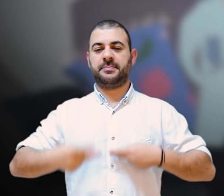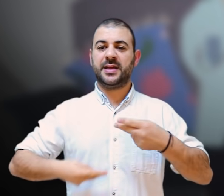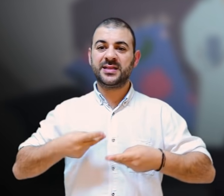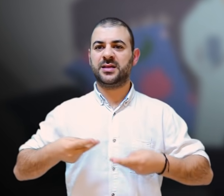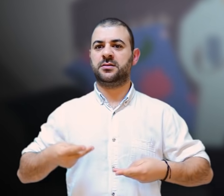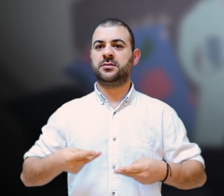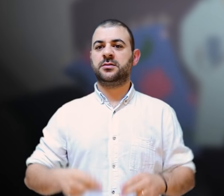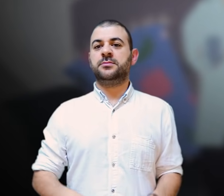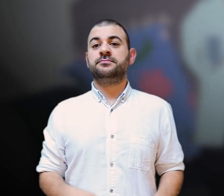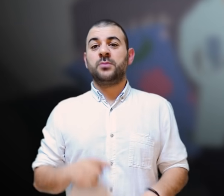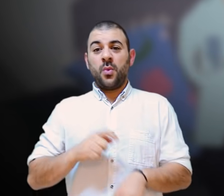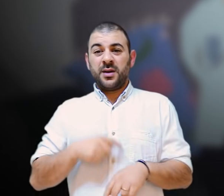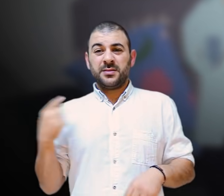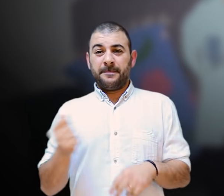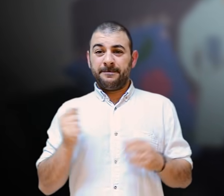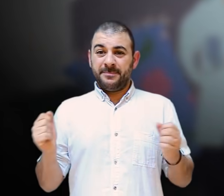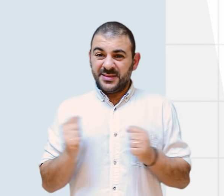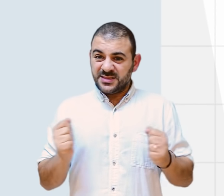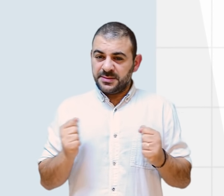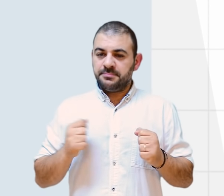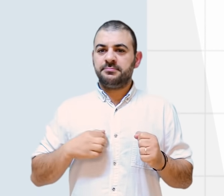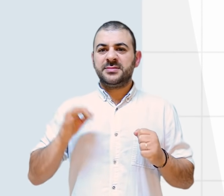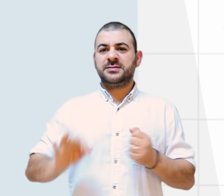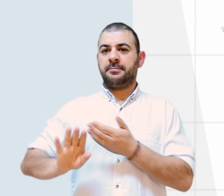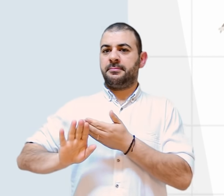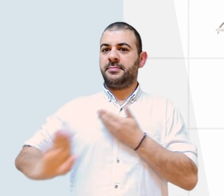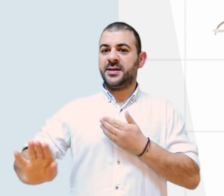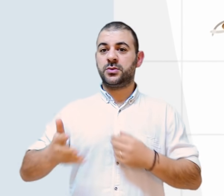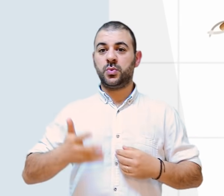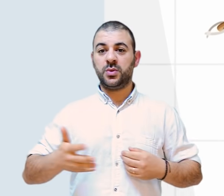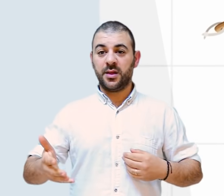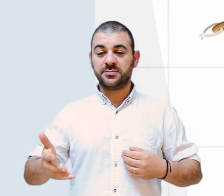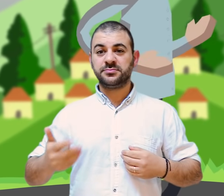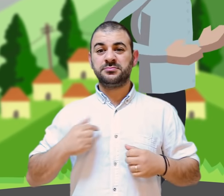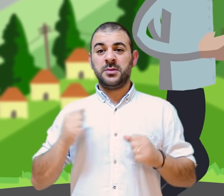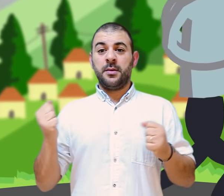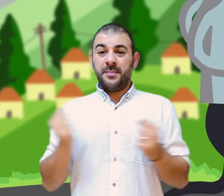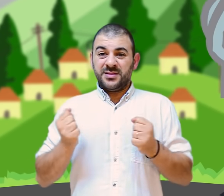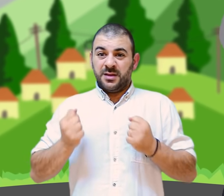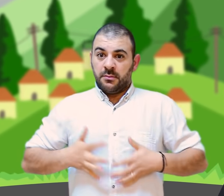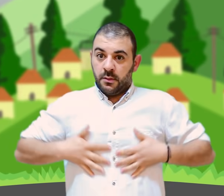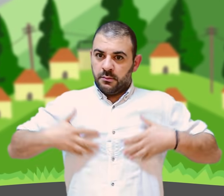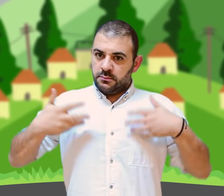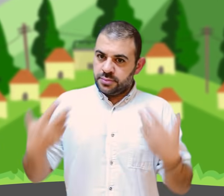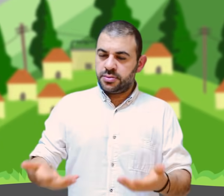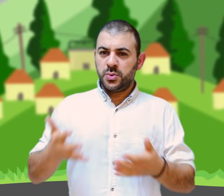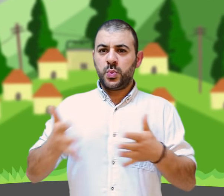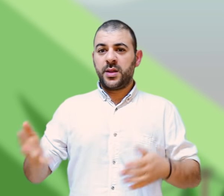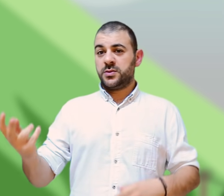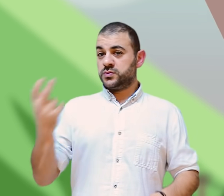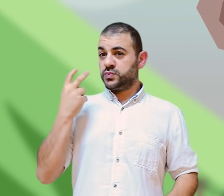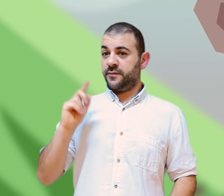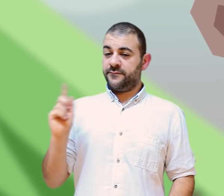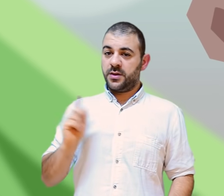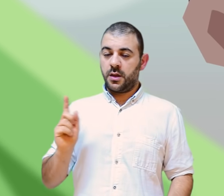أو الصريخ تنجرب نغير هالتصرفات. لما نكون معصبين ضروري نتجنب نتعامل مع أطفالنا، والأفضل نفضي هالشعور